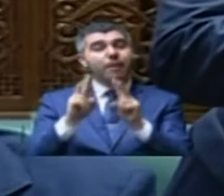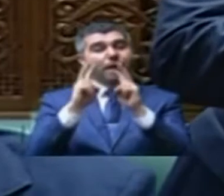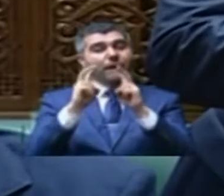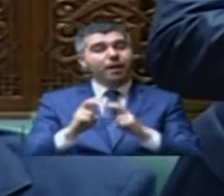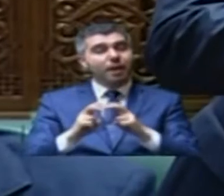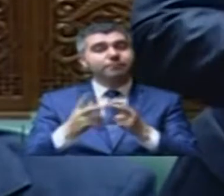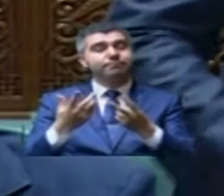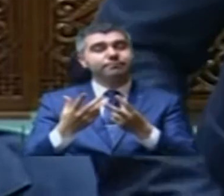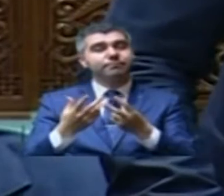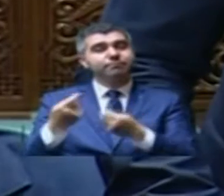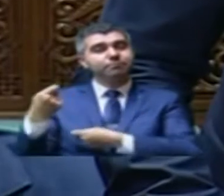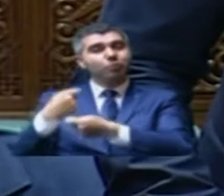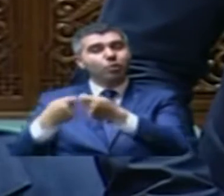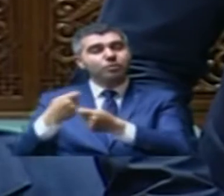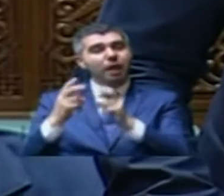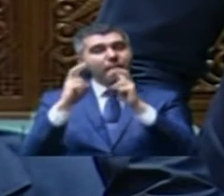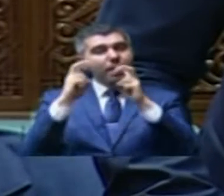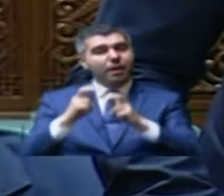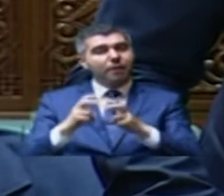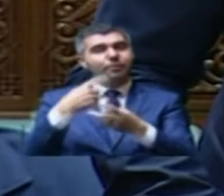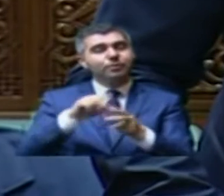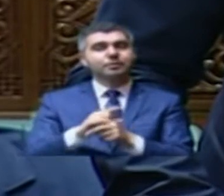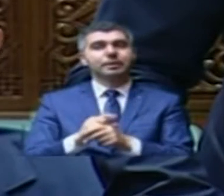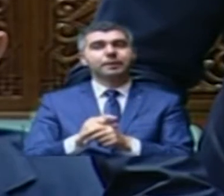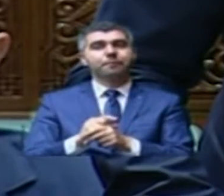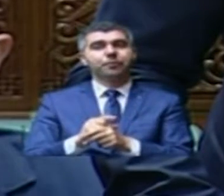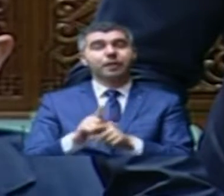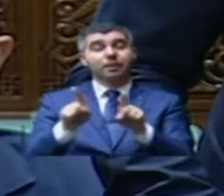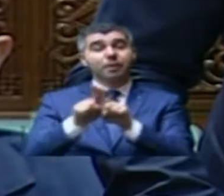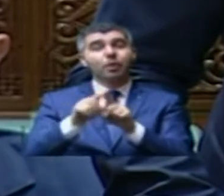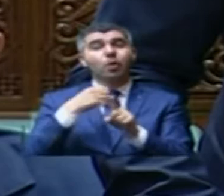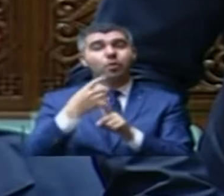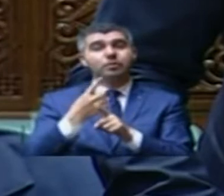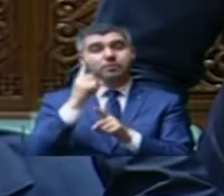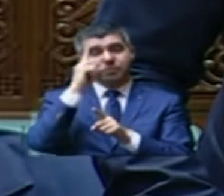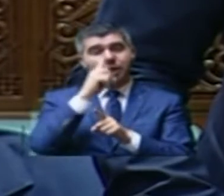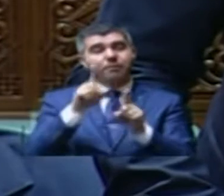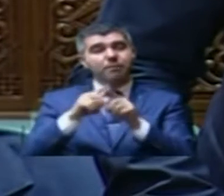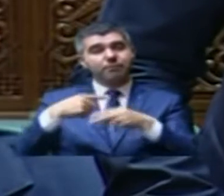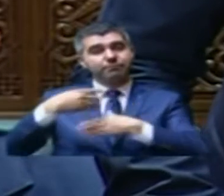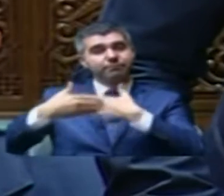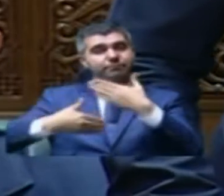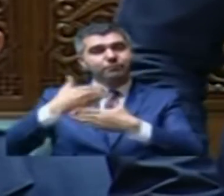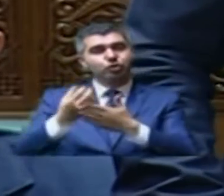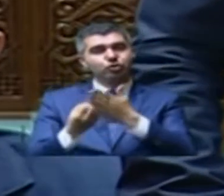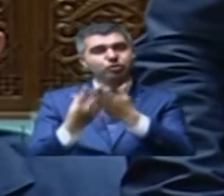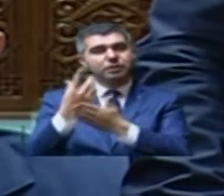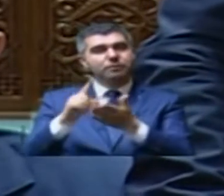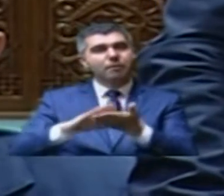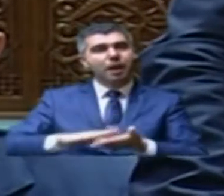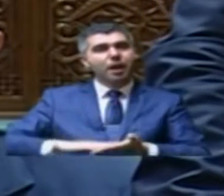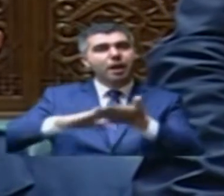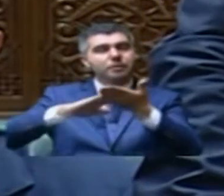هذا يمكن ان يكون من المسالك التي يمكن ان تطور النشاط الاقتصادي في هذه